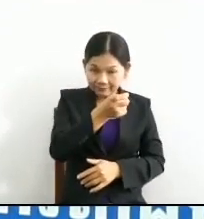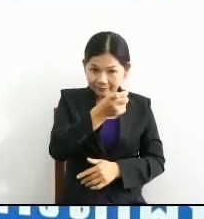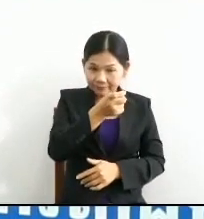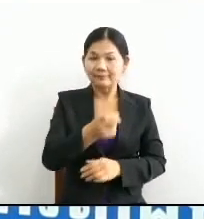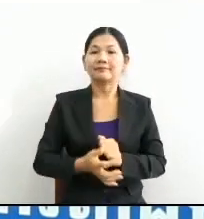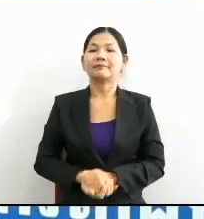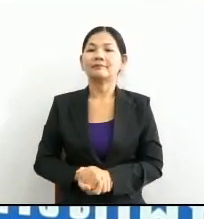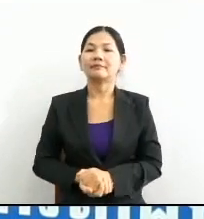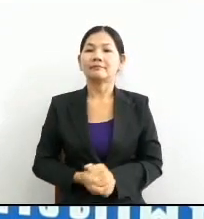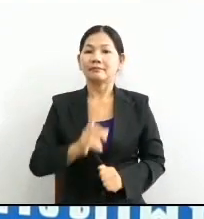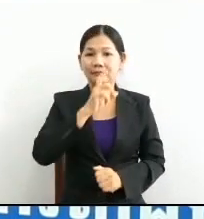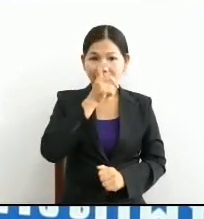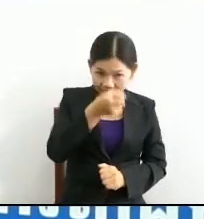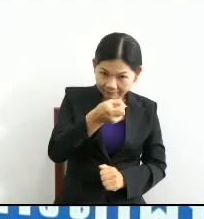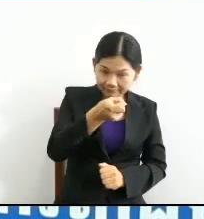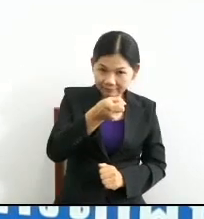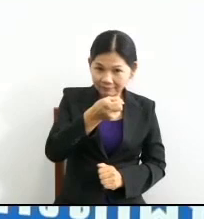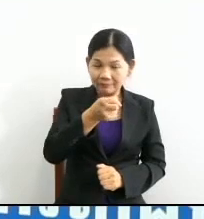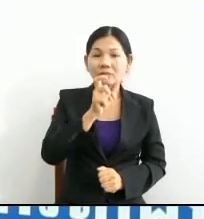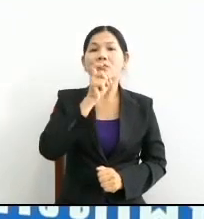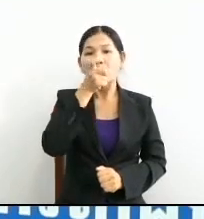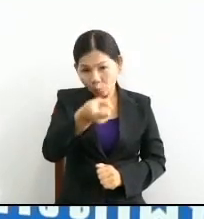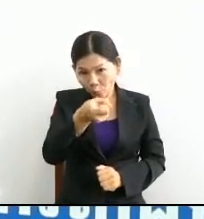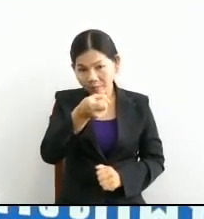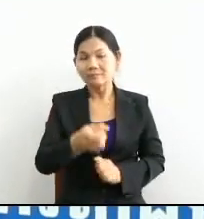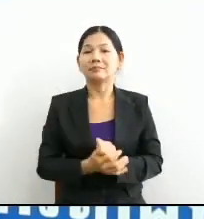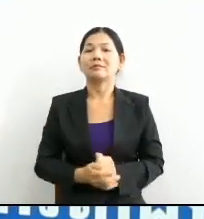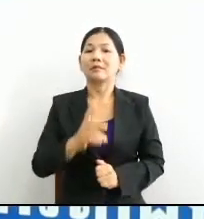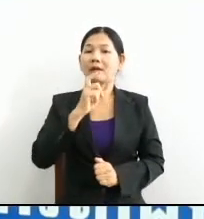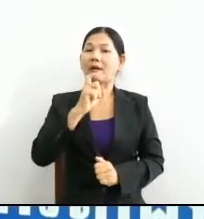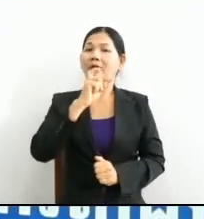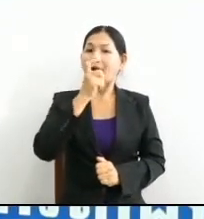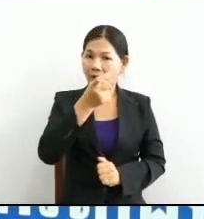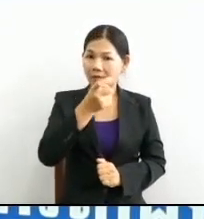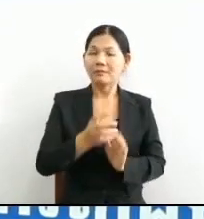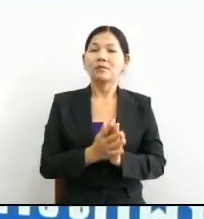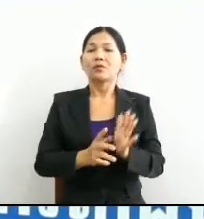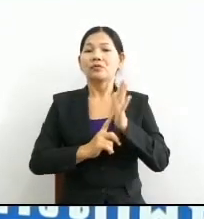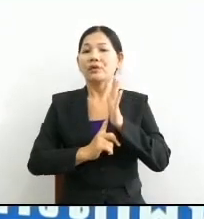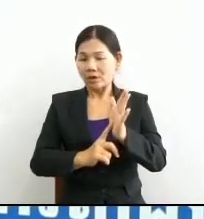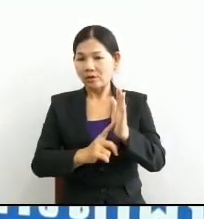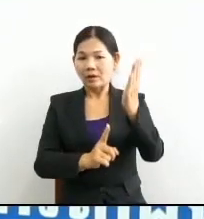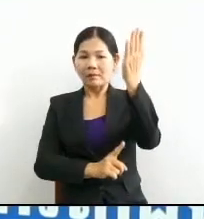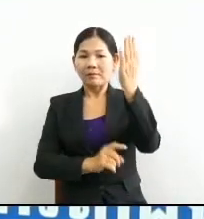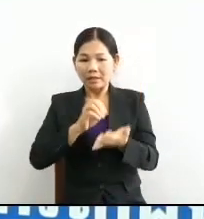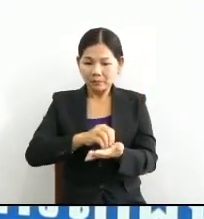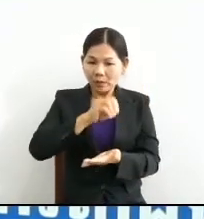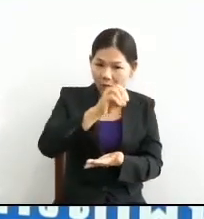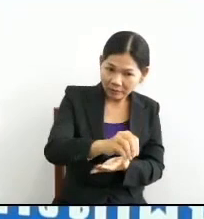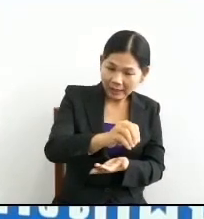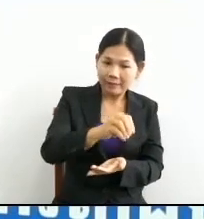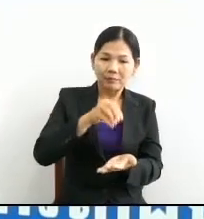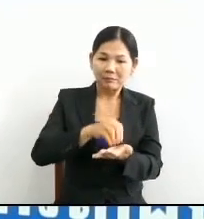slap sạp nó đưa nó khổ thì hormôn càng lơ chẳng bây giờ nam đam chơi giờ sạp tết giờ mới thai thế còn